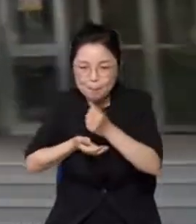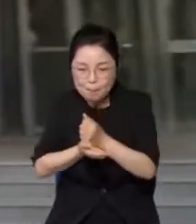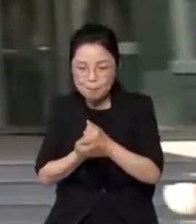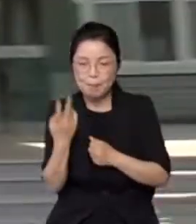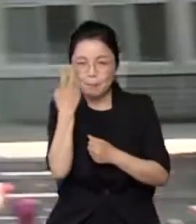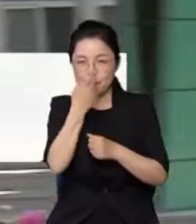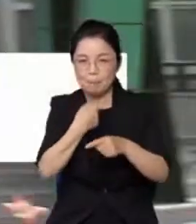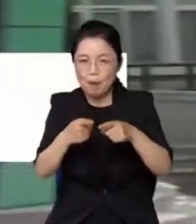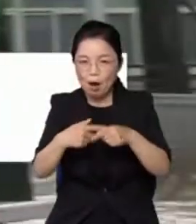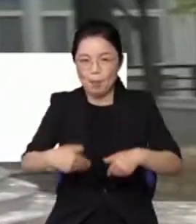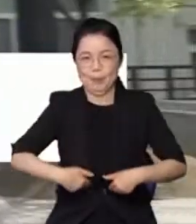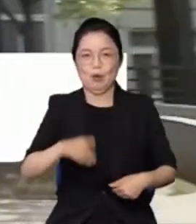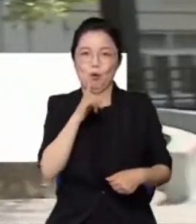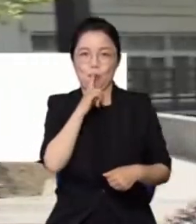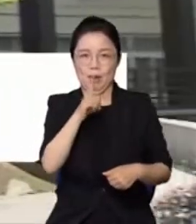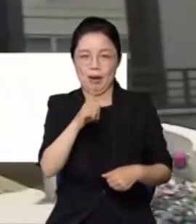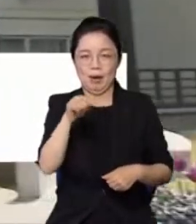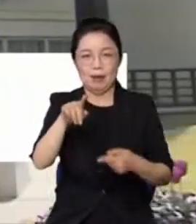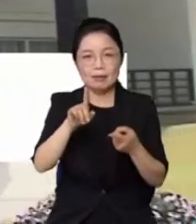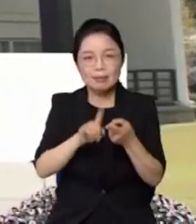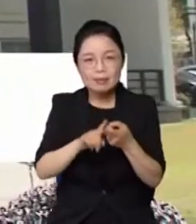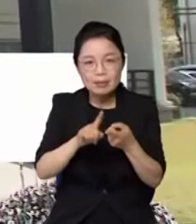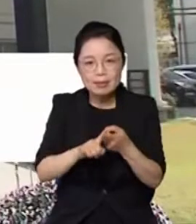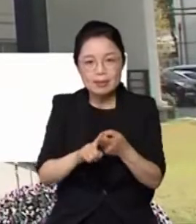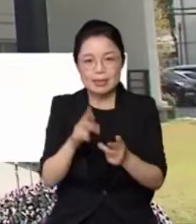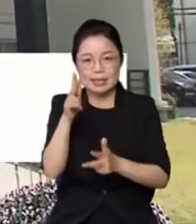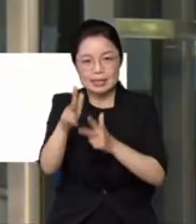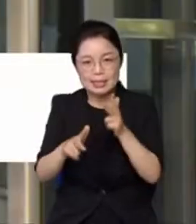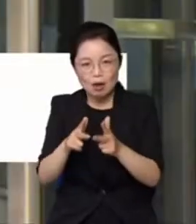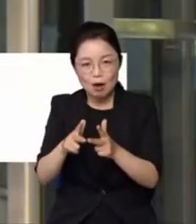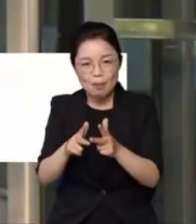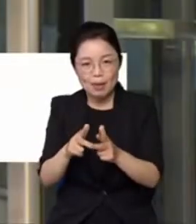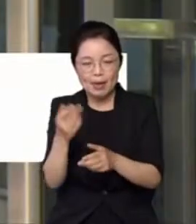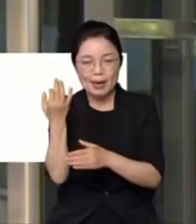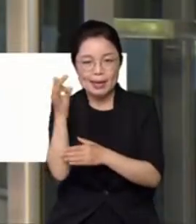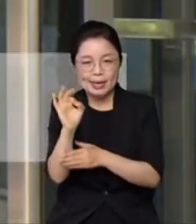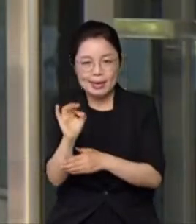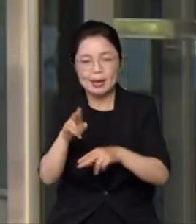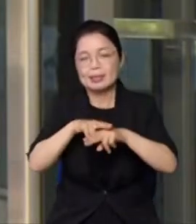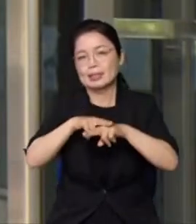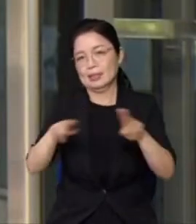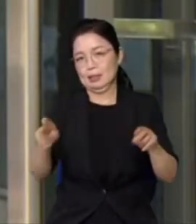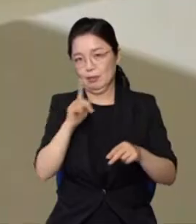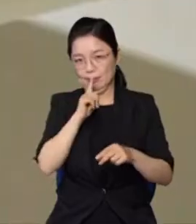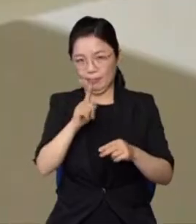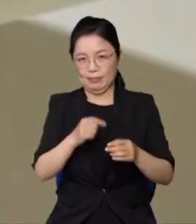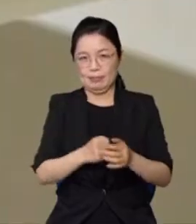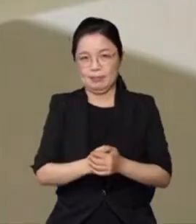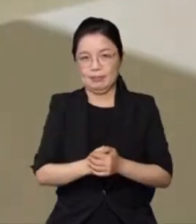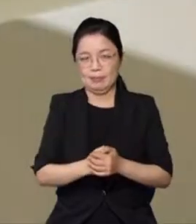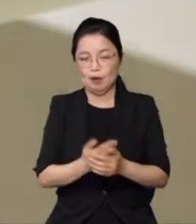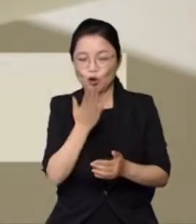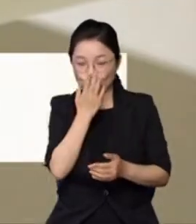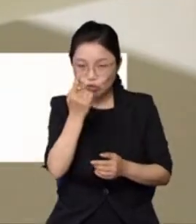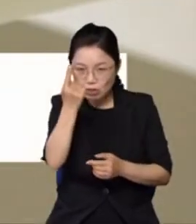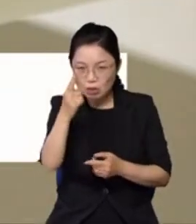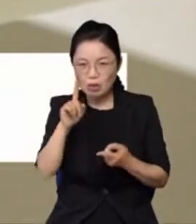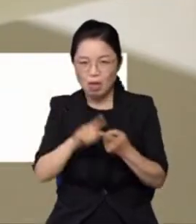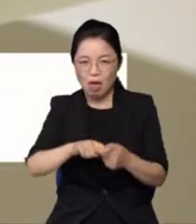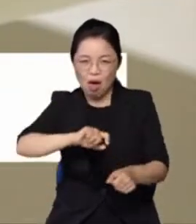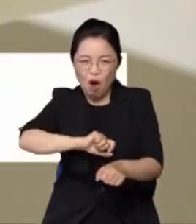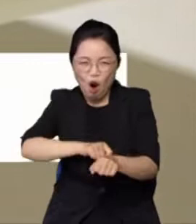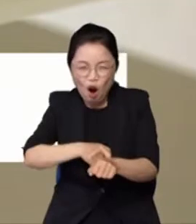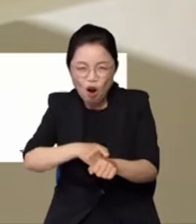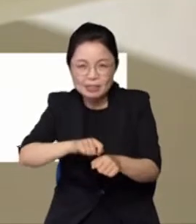그러면서 순천시의 행정은 위버 파고 사업 실시계획 인가를 취소해야 한다고 밝혔습니다 순천시에 무리한 행장의